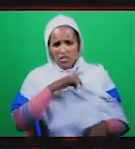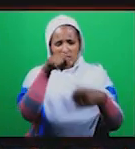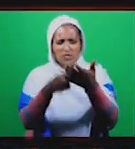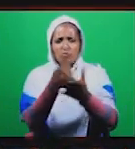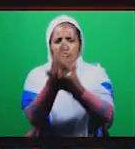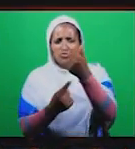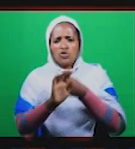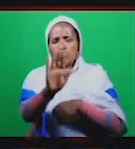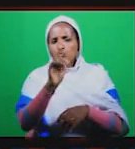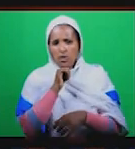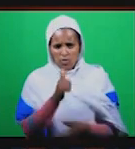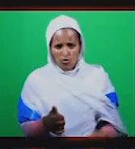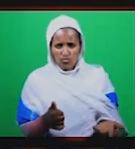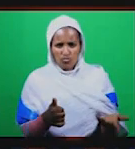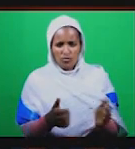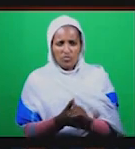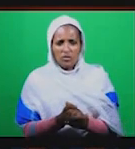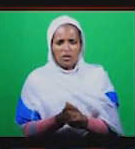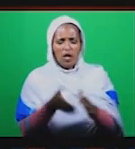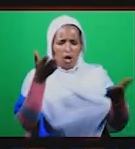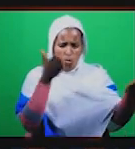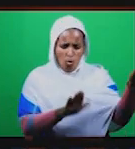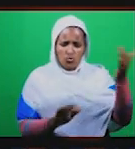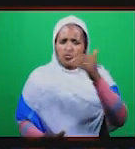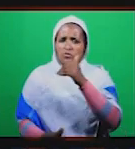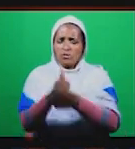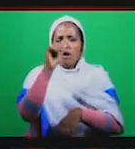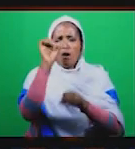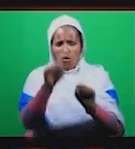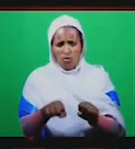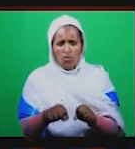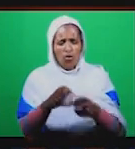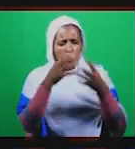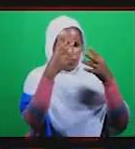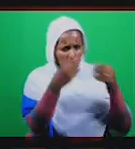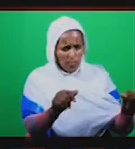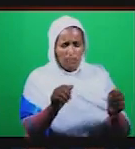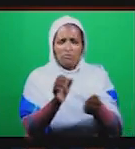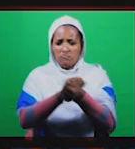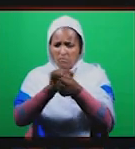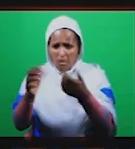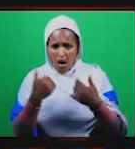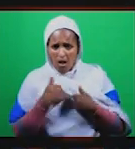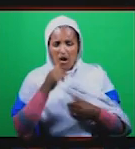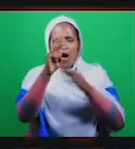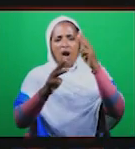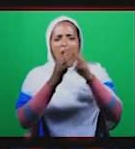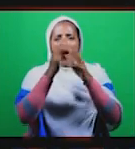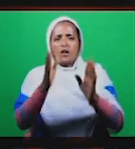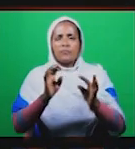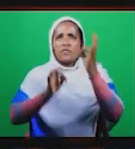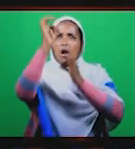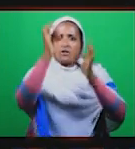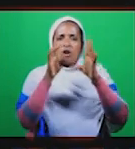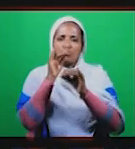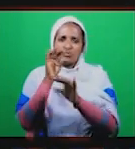ስለዚህ ብቻችሁን አይደላችሁም የሞቱት ቢጎዱም የጠፋው ቢጠፋም ዓለም